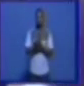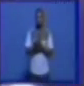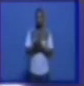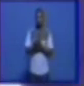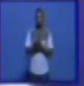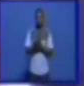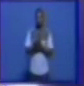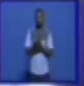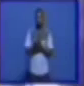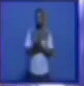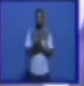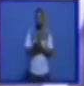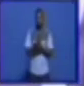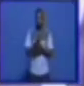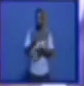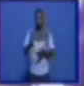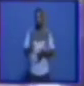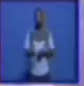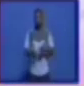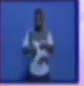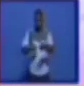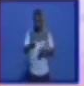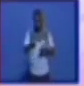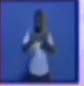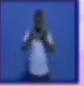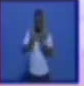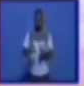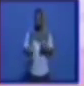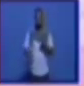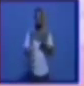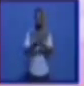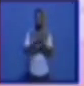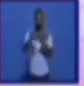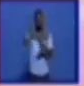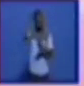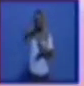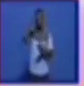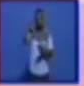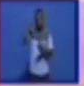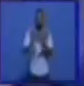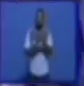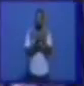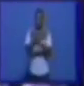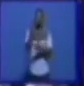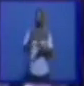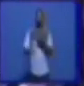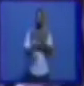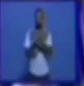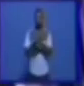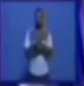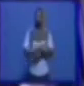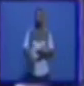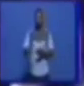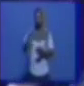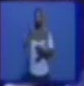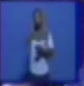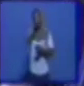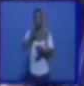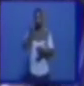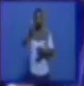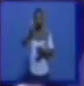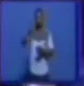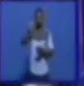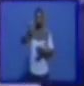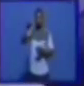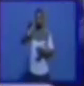Le directeur de la Banque arabe pour le développement économique en Afrique, BADEA, sur les traces du financement de